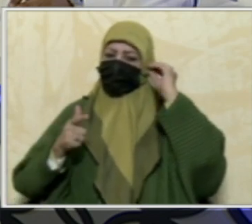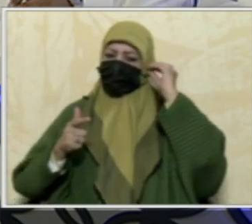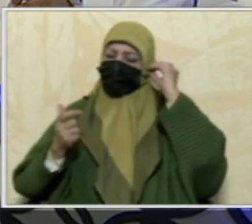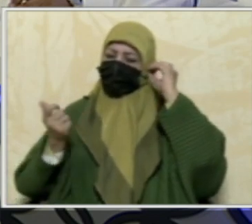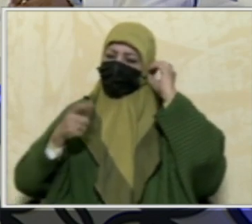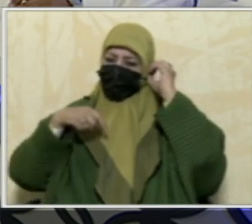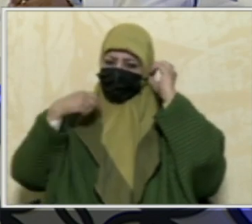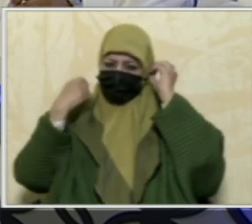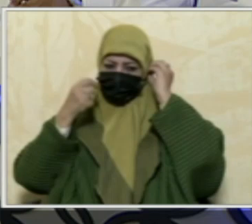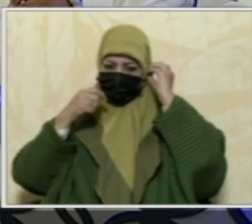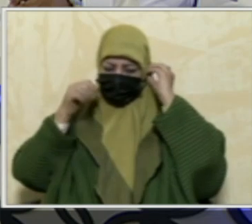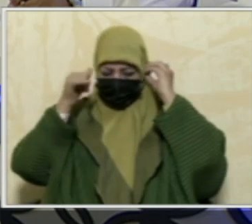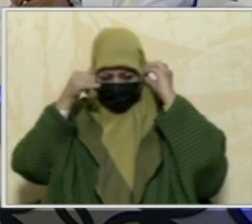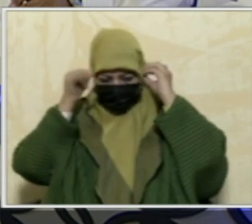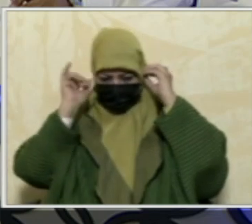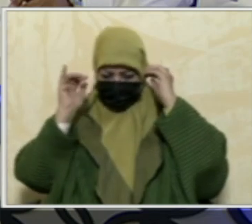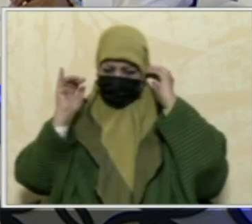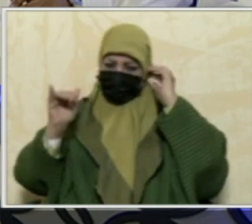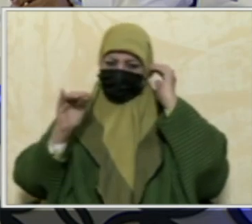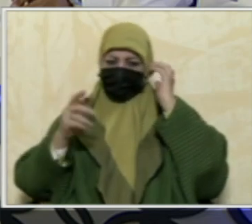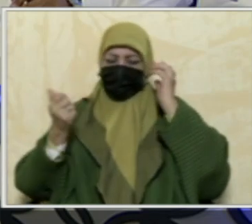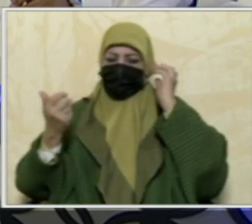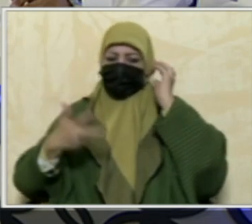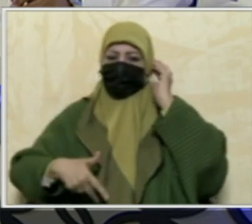ماشي تمام ان شاء الله